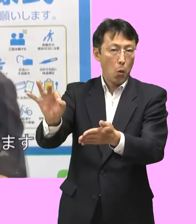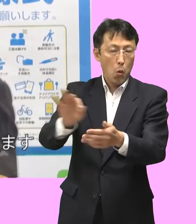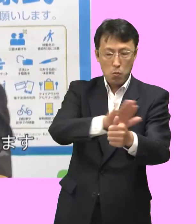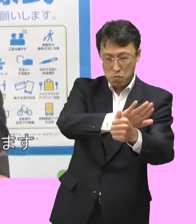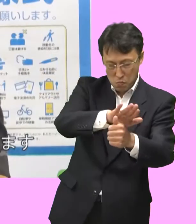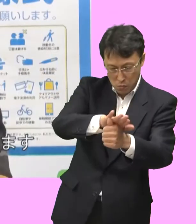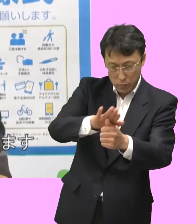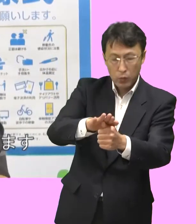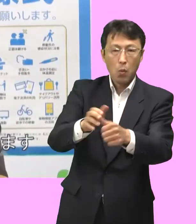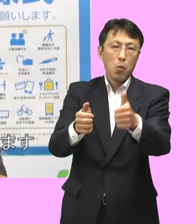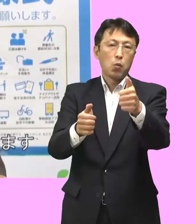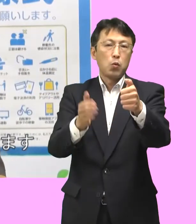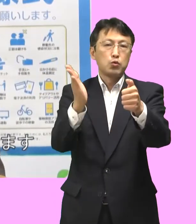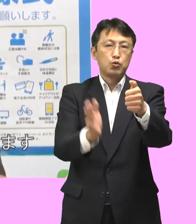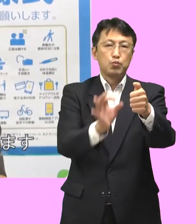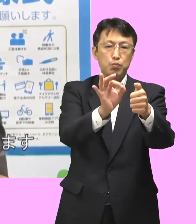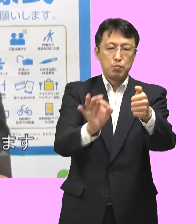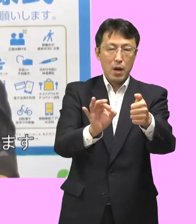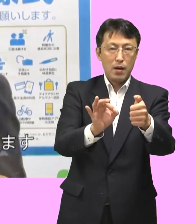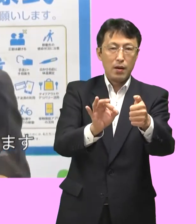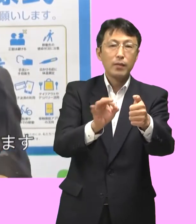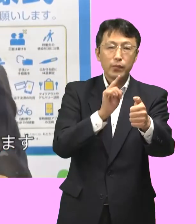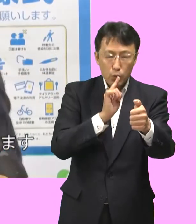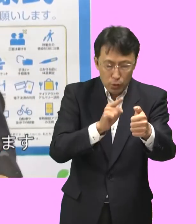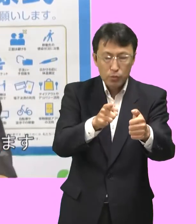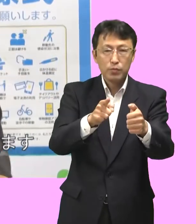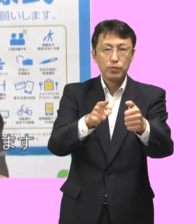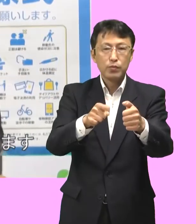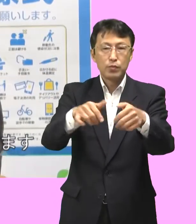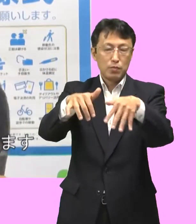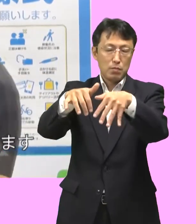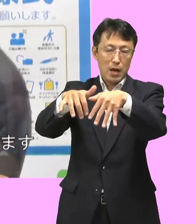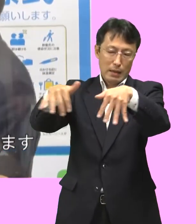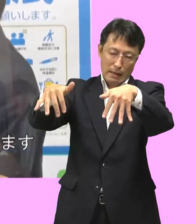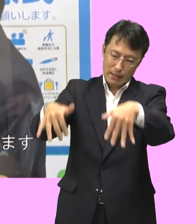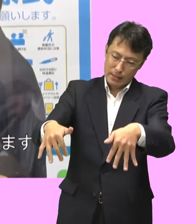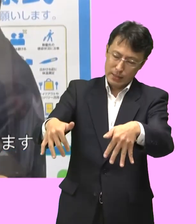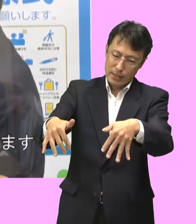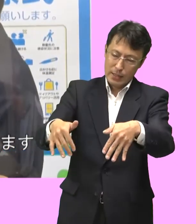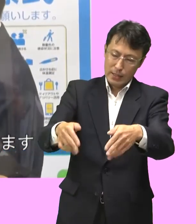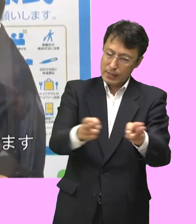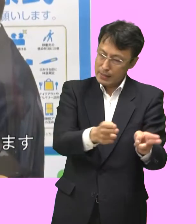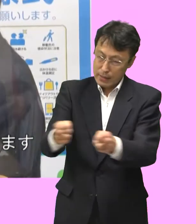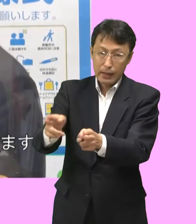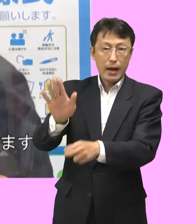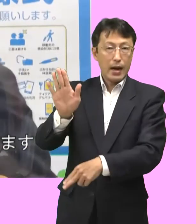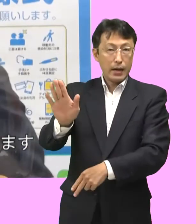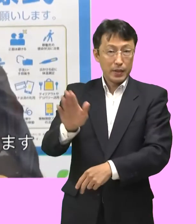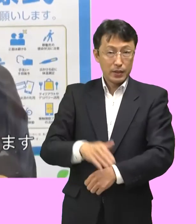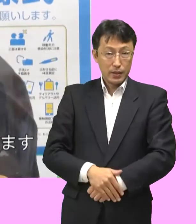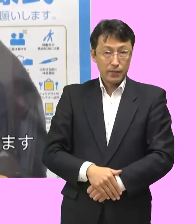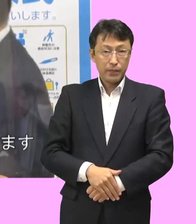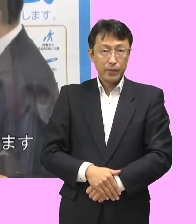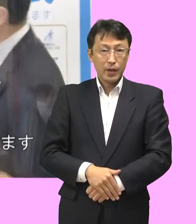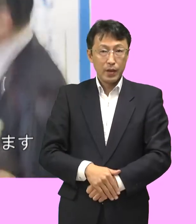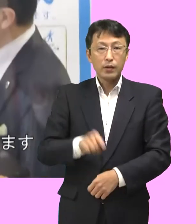この対象はですね当面10月31までとなっておりましたので、まあ、今回ですねこれを